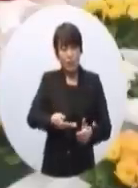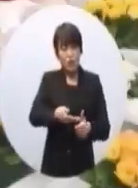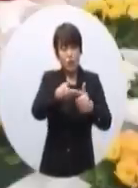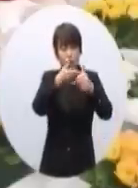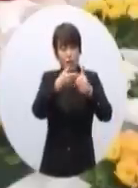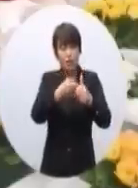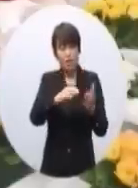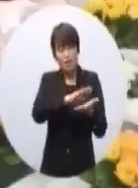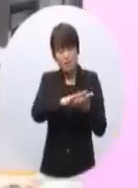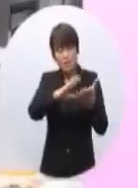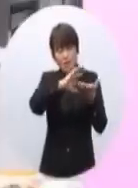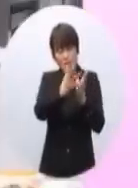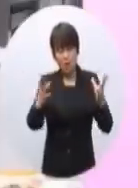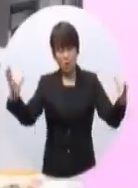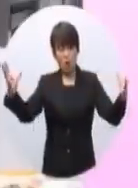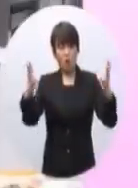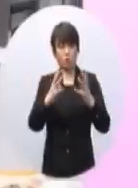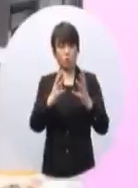大集合。茅